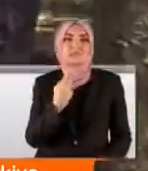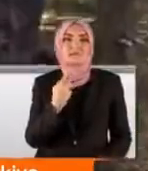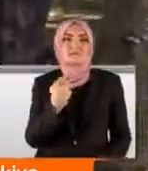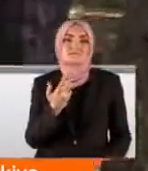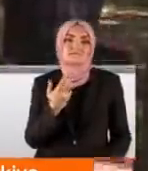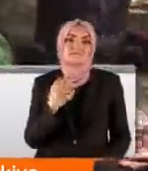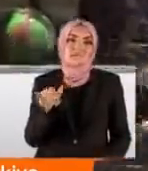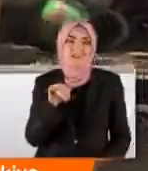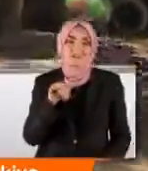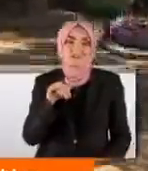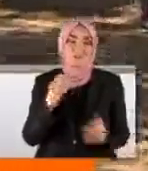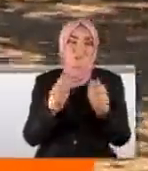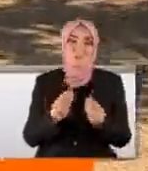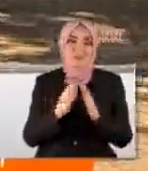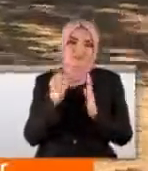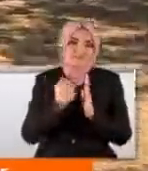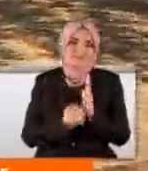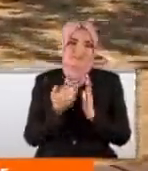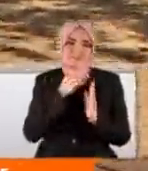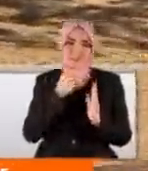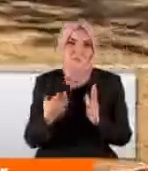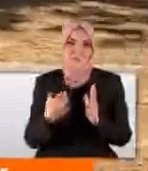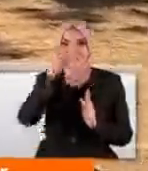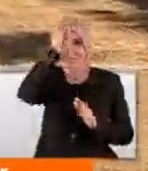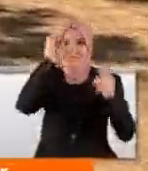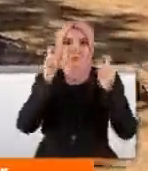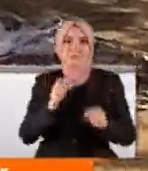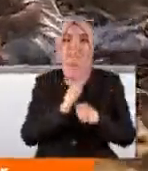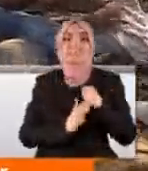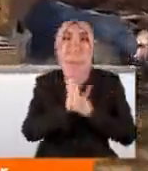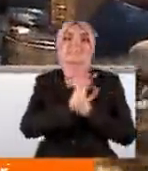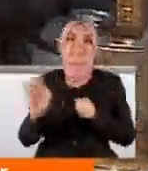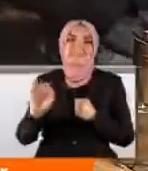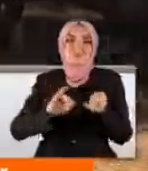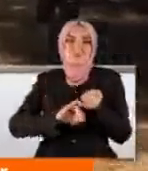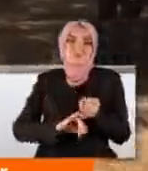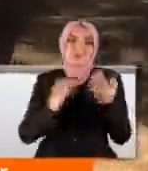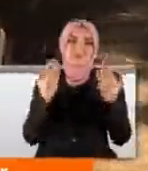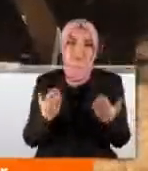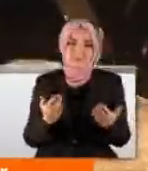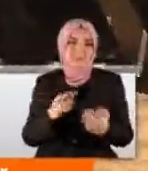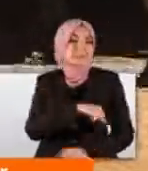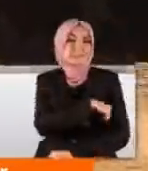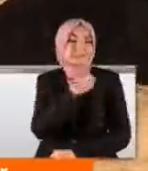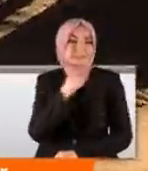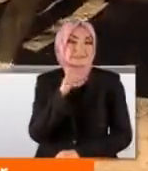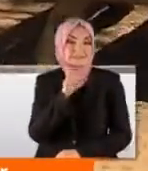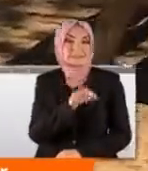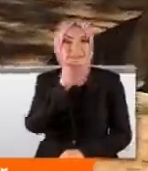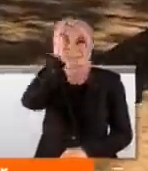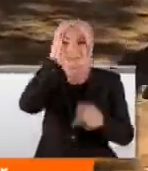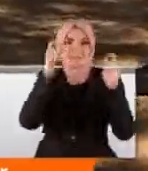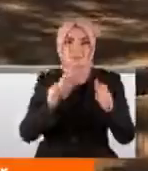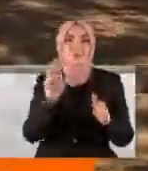biliyorsunuz. İstanbul'da kısıtlamasız bir cumartesi günü daha ve termometreler yine İstanbul'da bugün 30 dereceyi gösteriyor.